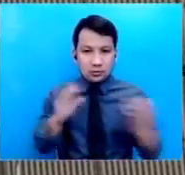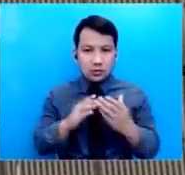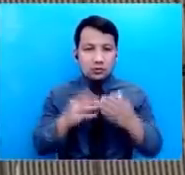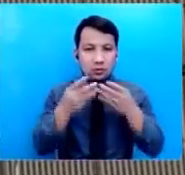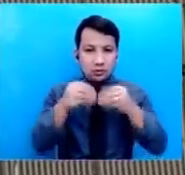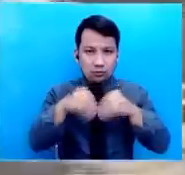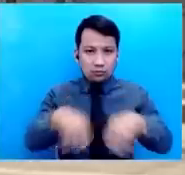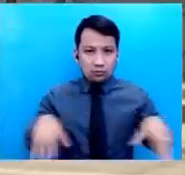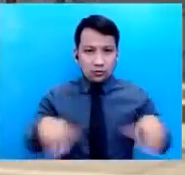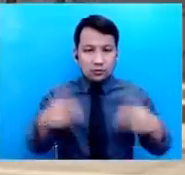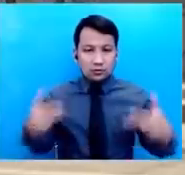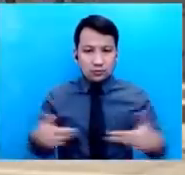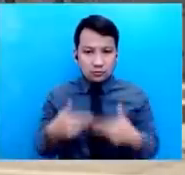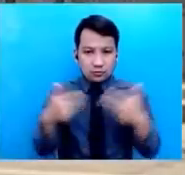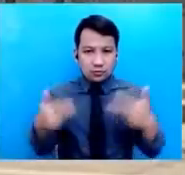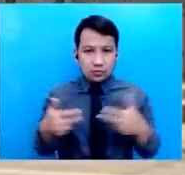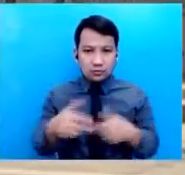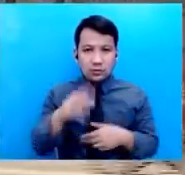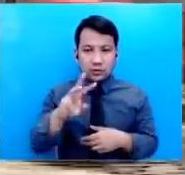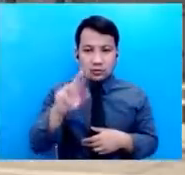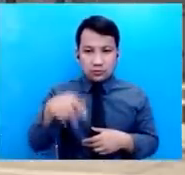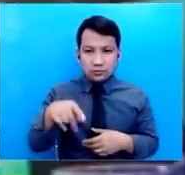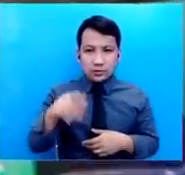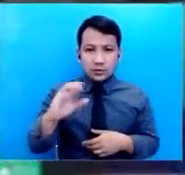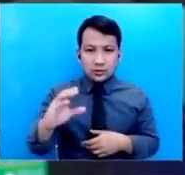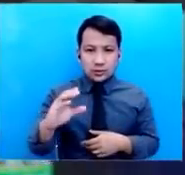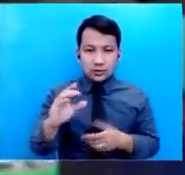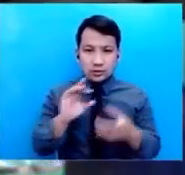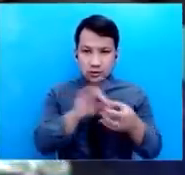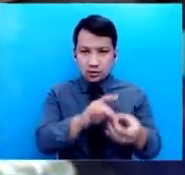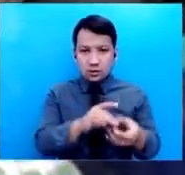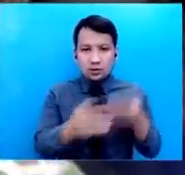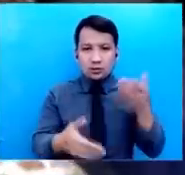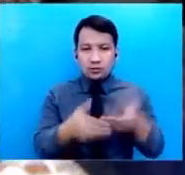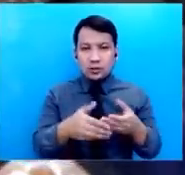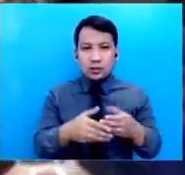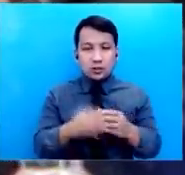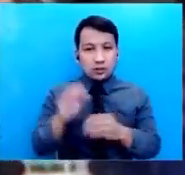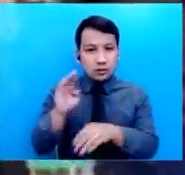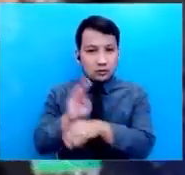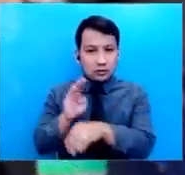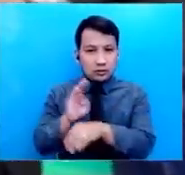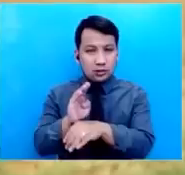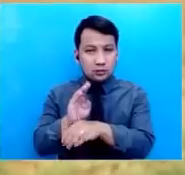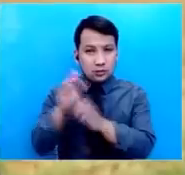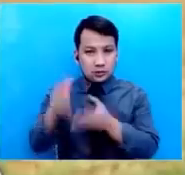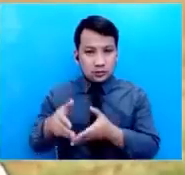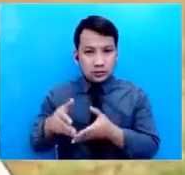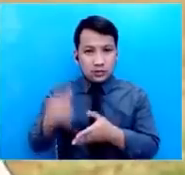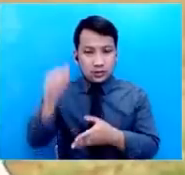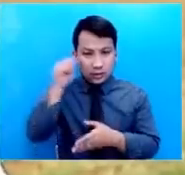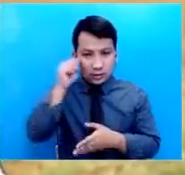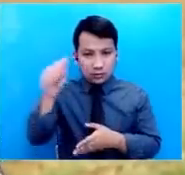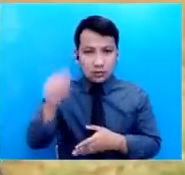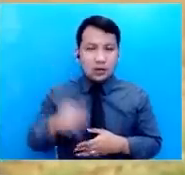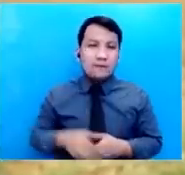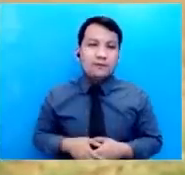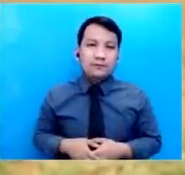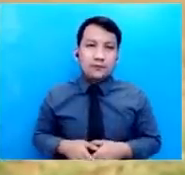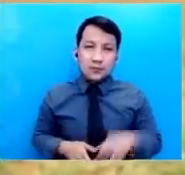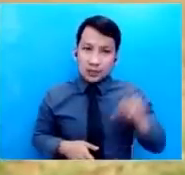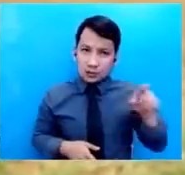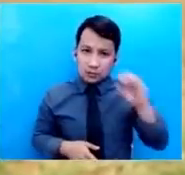bungero. Ang WPC Pitmaster ay pagmamayari na negosyanteng si Atong Ang. Nagmamakaawa po kami sa pamunuan